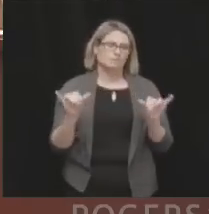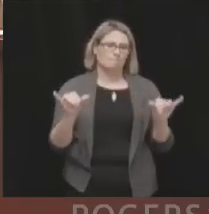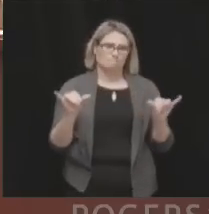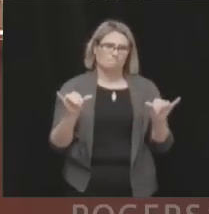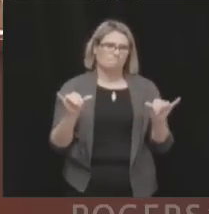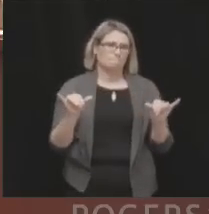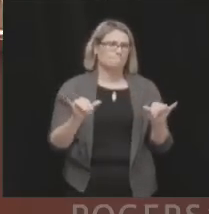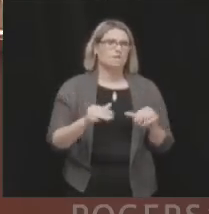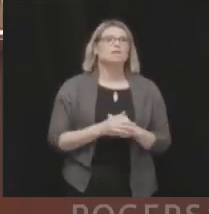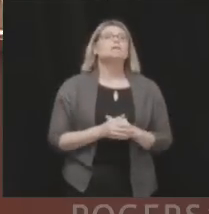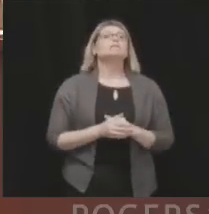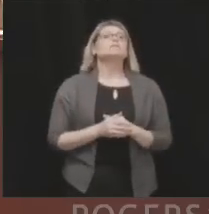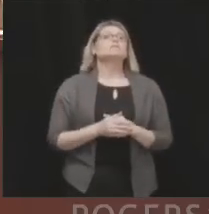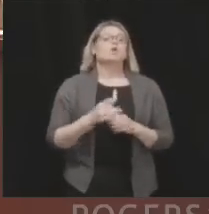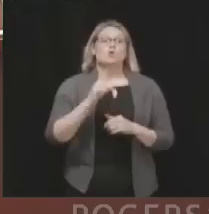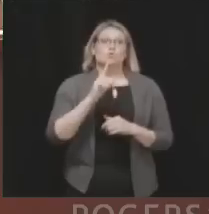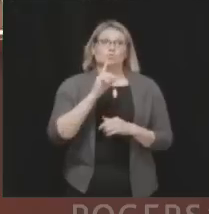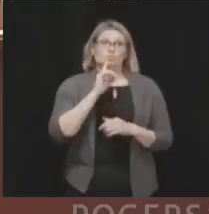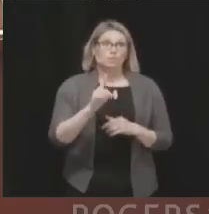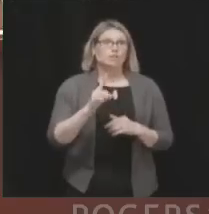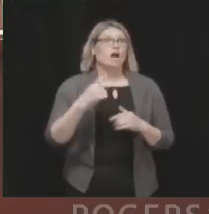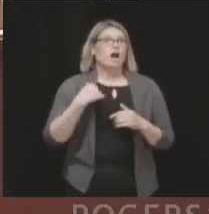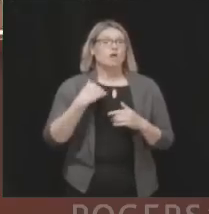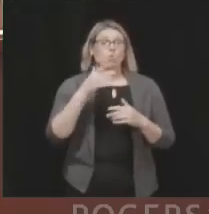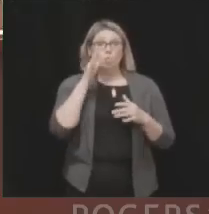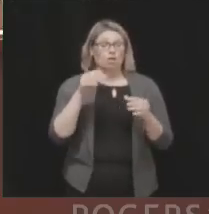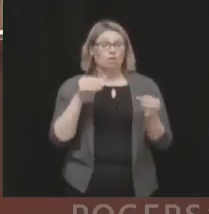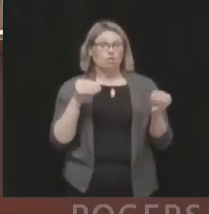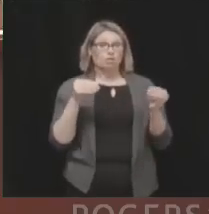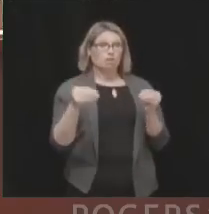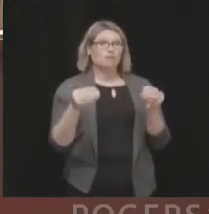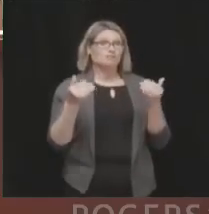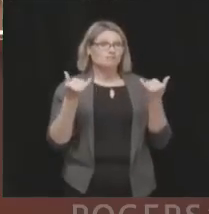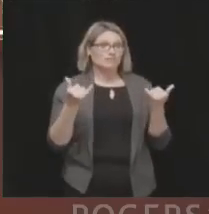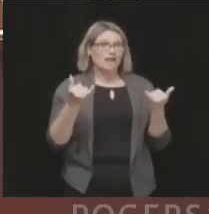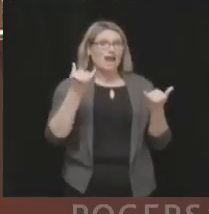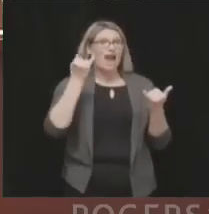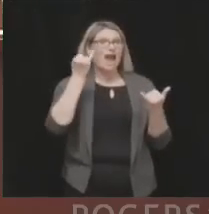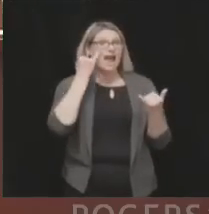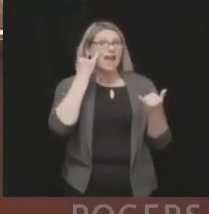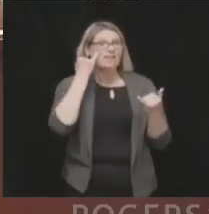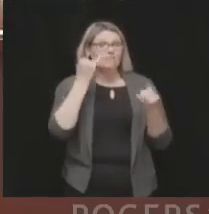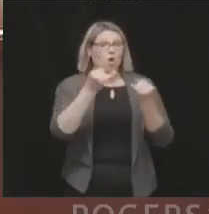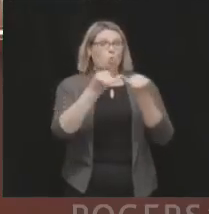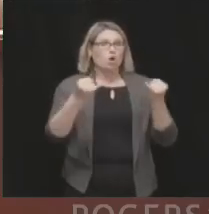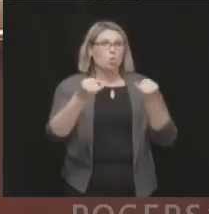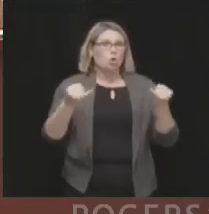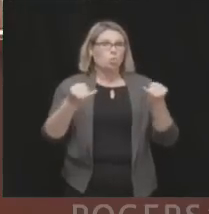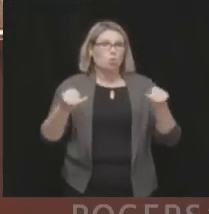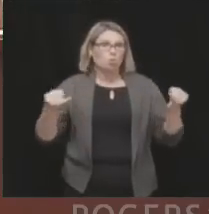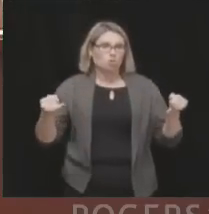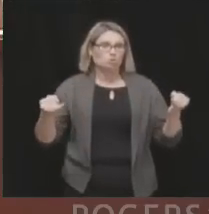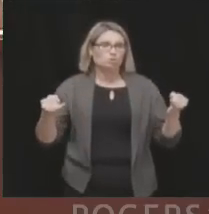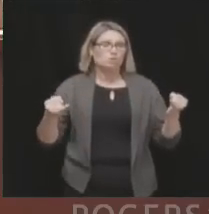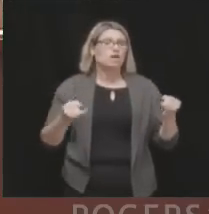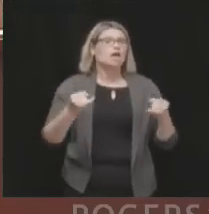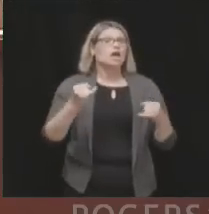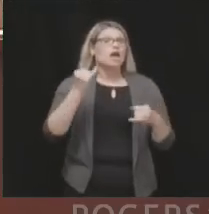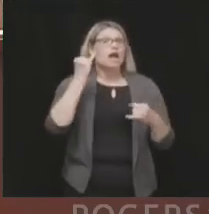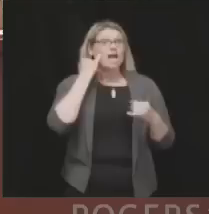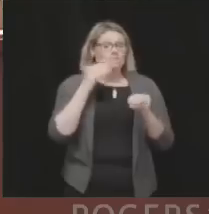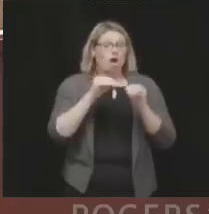activity. Les citoyens du Nouveau-Brunswick doivent continuer à respecter les mesures de la santé publique. Même si